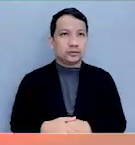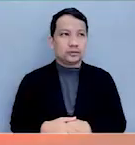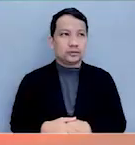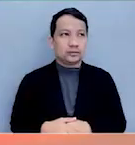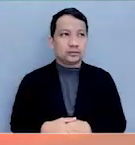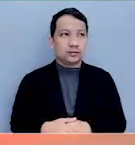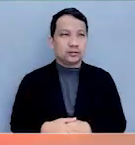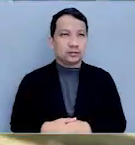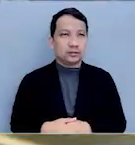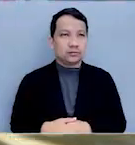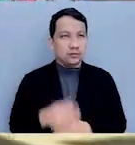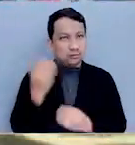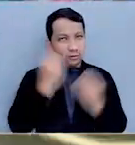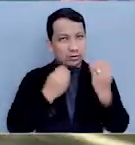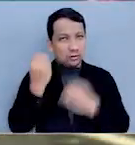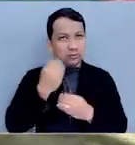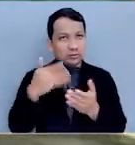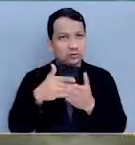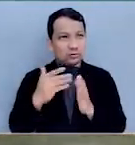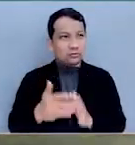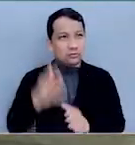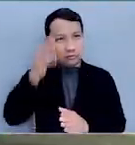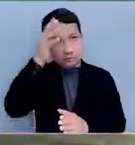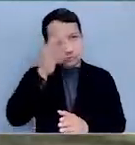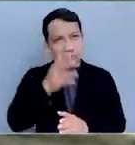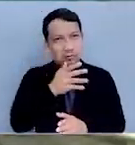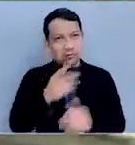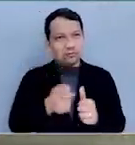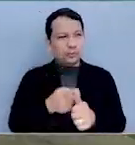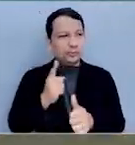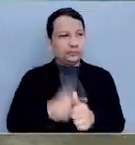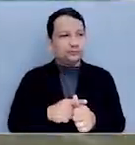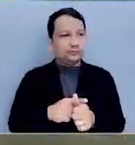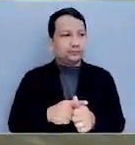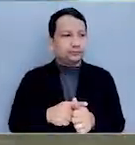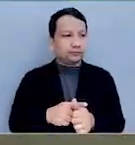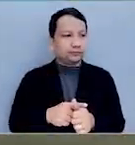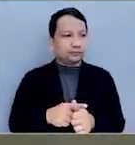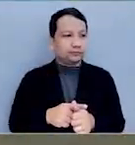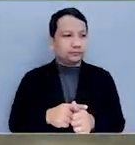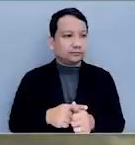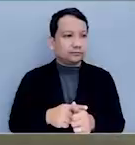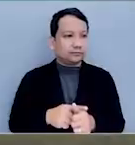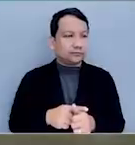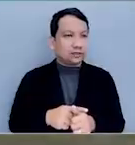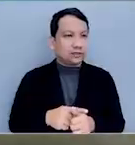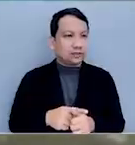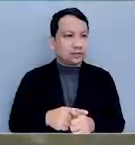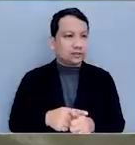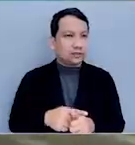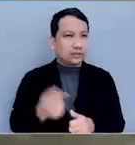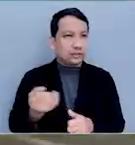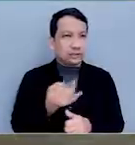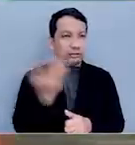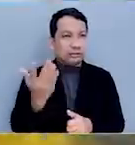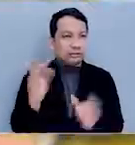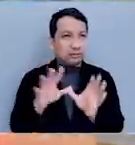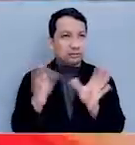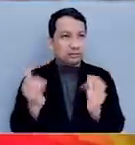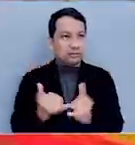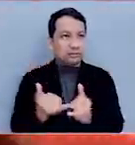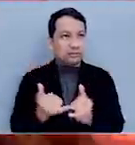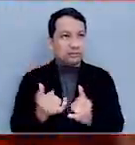Nagdulot naman ng kalituhan sa mga estudyante at mga magulang dahil unang naglabas ng abiso ang lokal na pamahalaan na ilang barangay lang ang suspendido ang